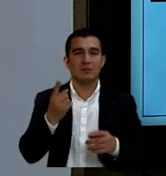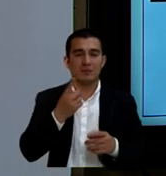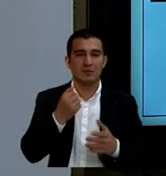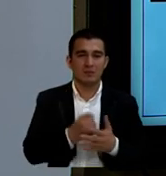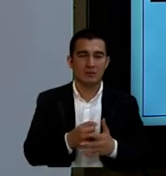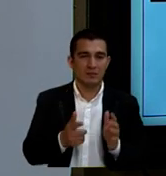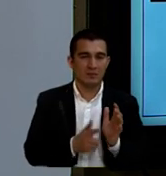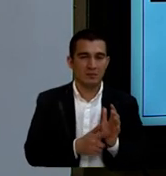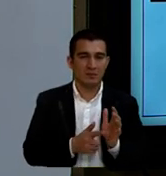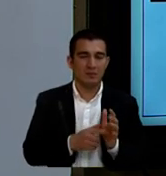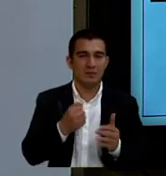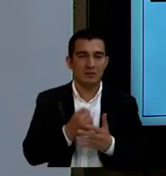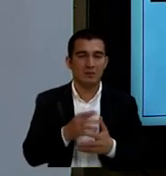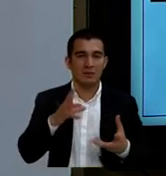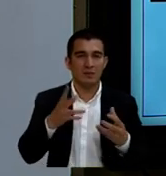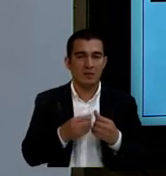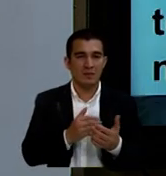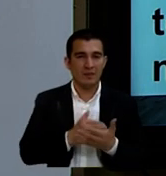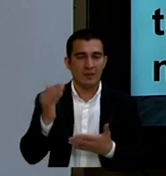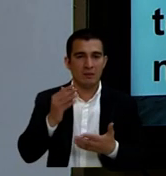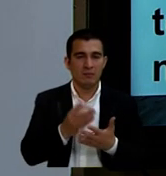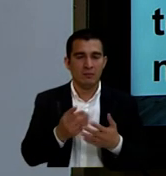7-sigacha bo'lgani oliy bosqich hisoblanadi.